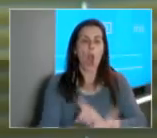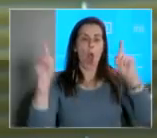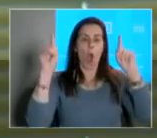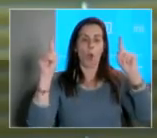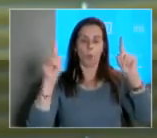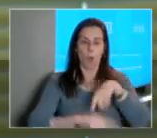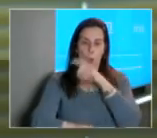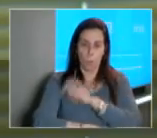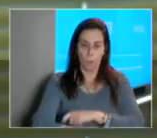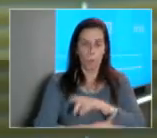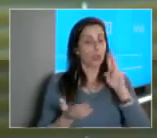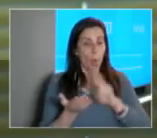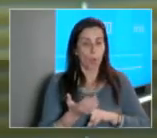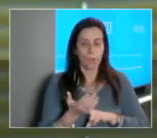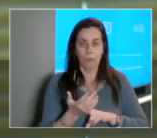הביטחון,